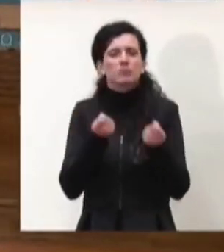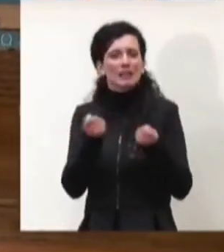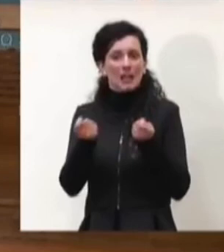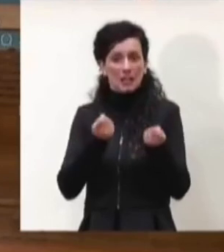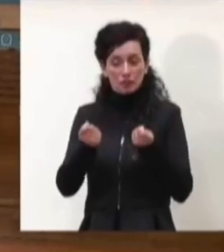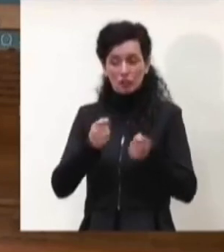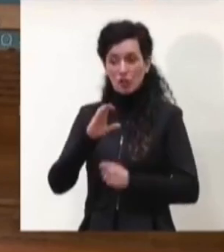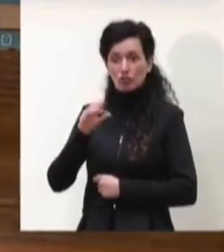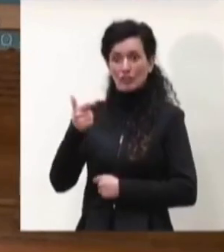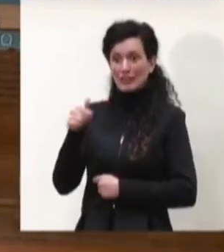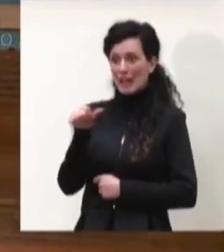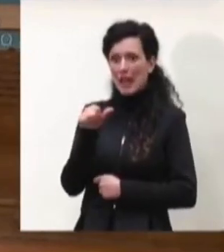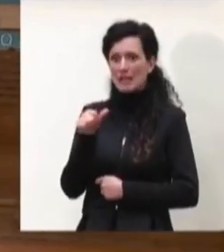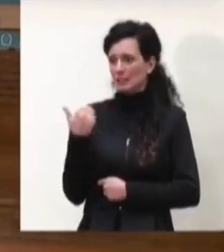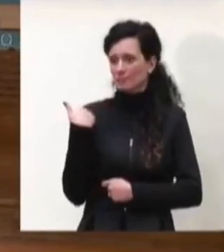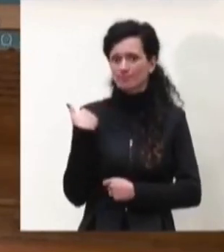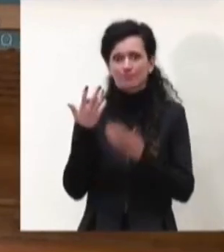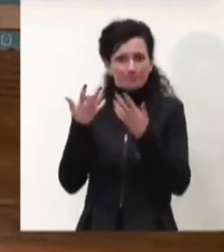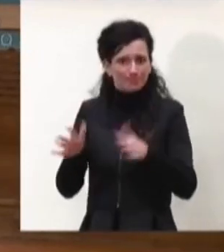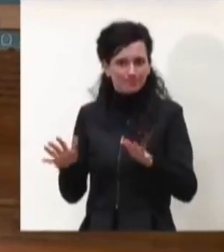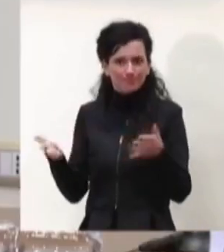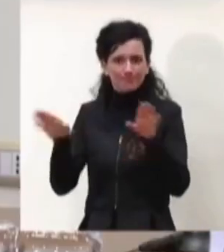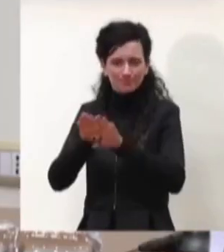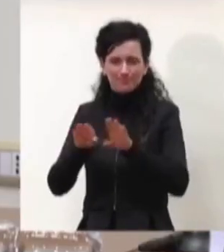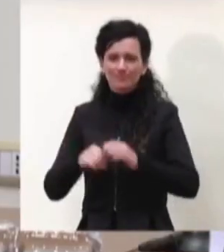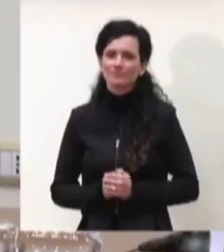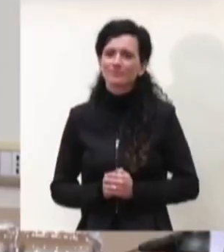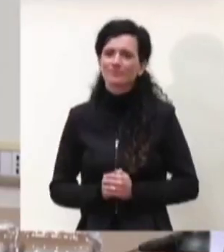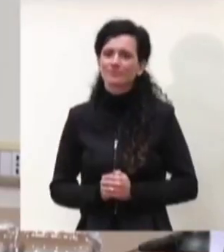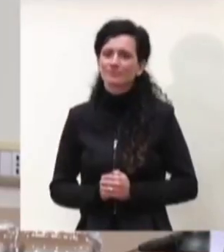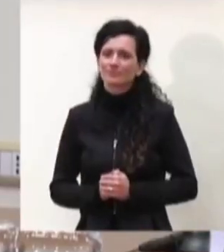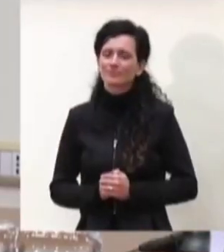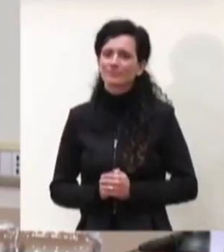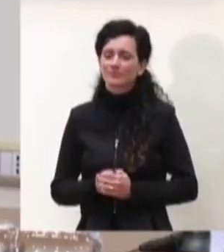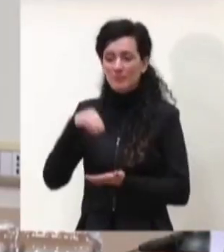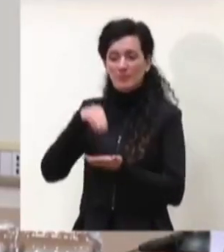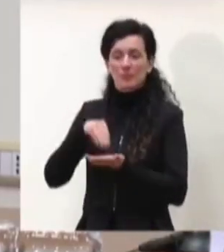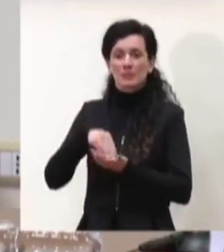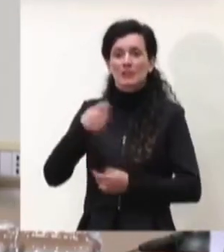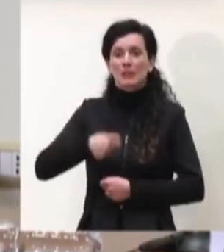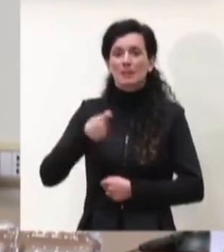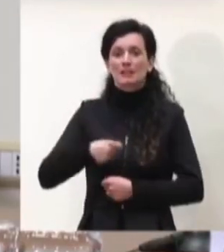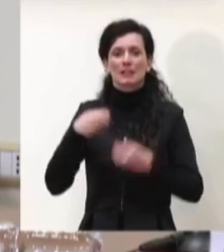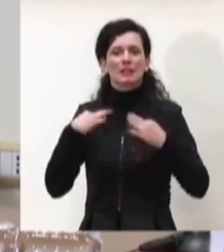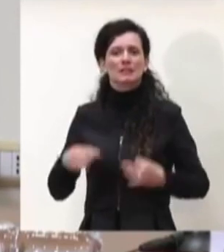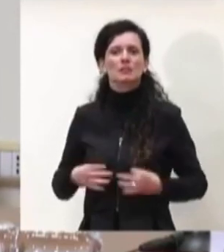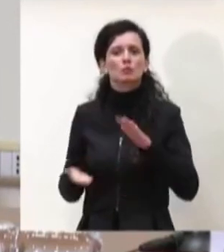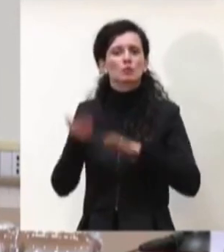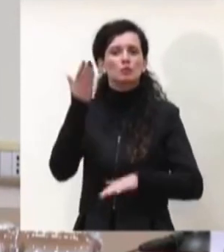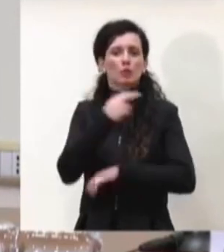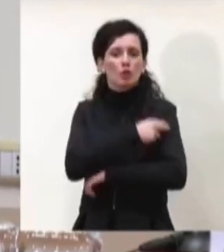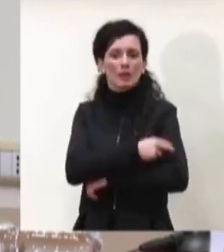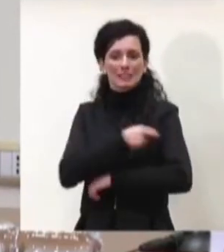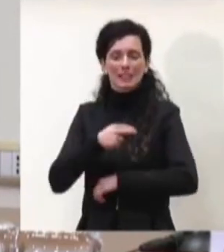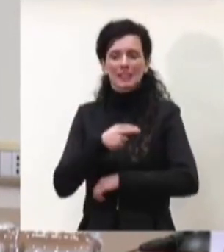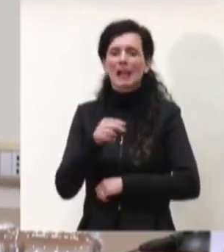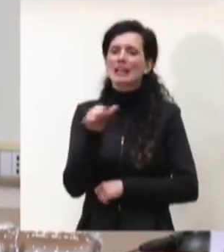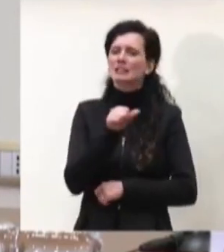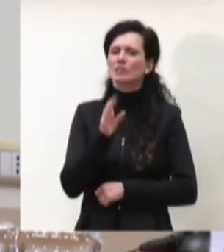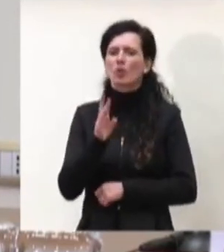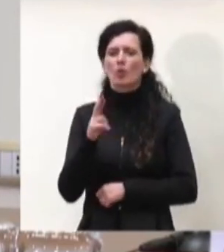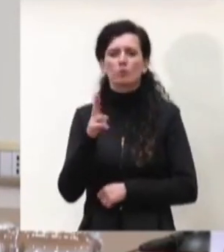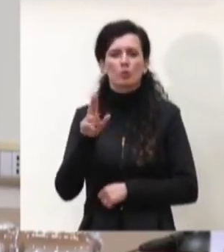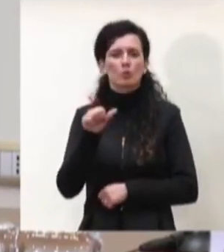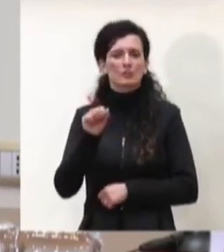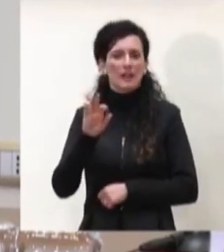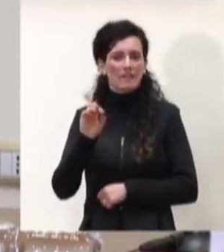conclusosi. Sono con noi il Presidente dell'Istituto Superiore di Sanità, il Professor Silvio Brusaferro, il